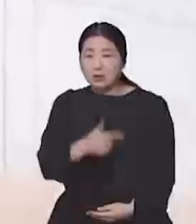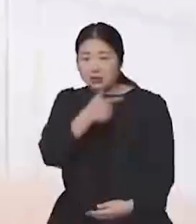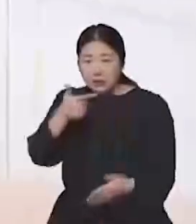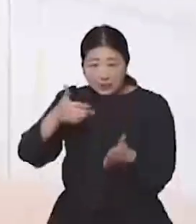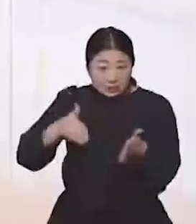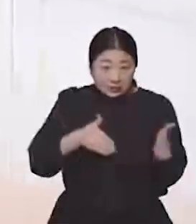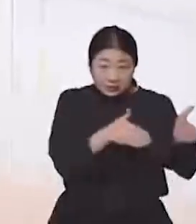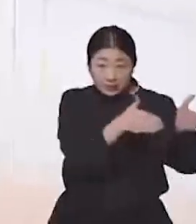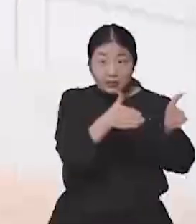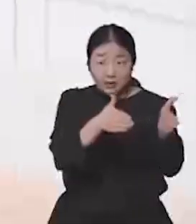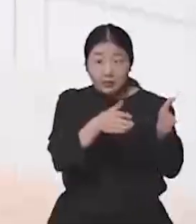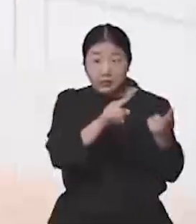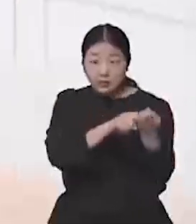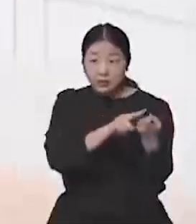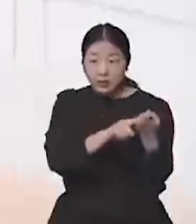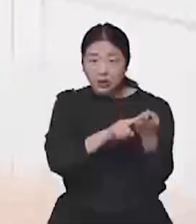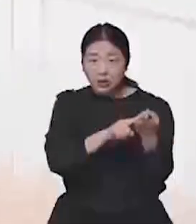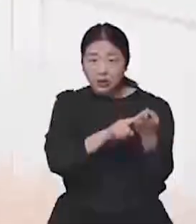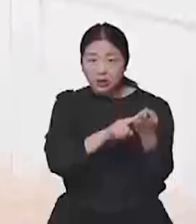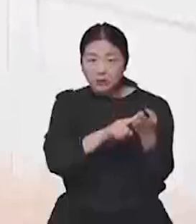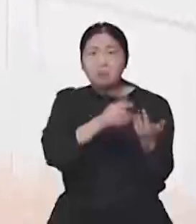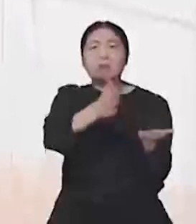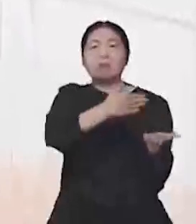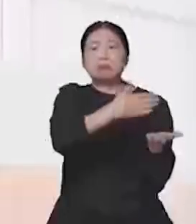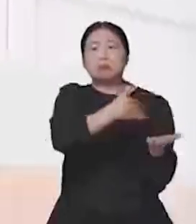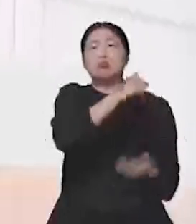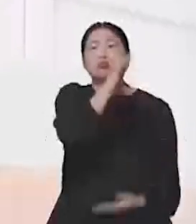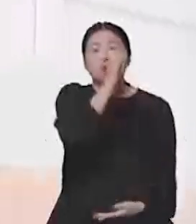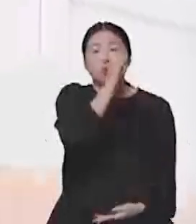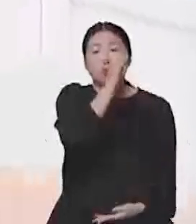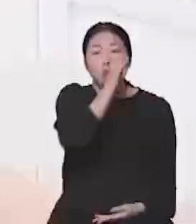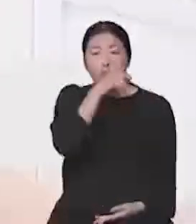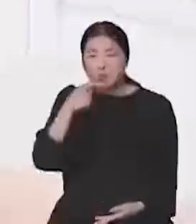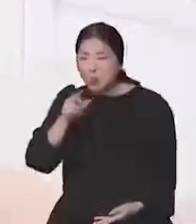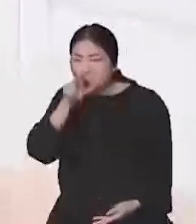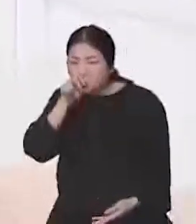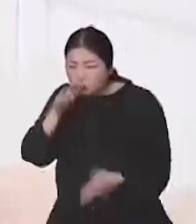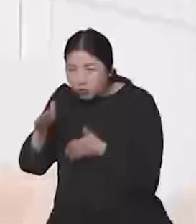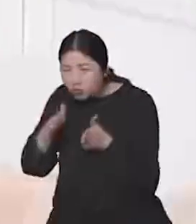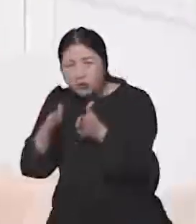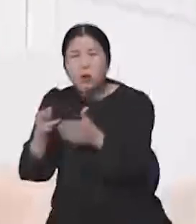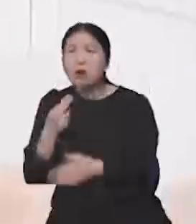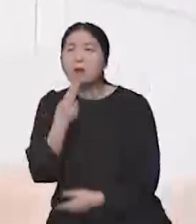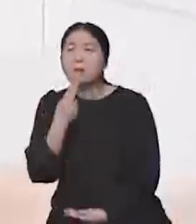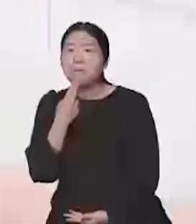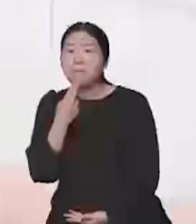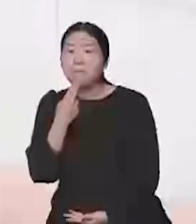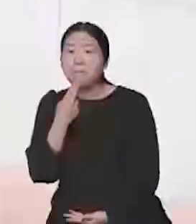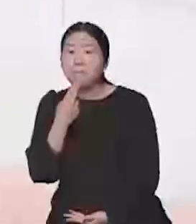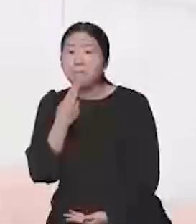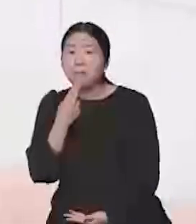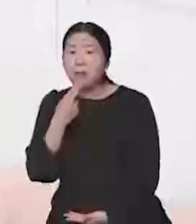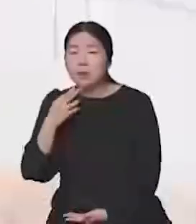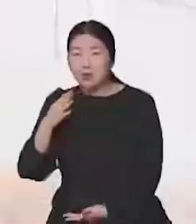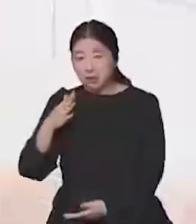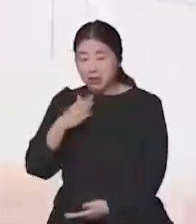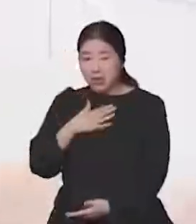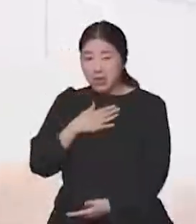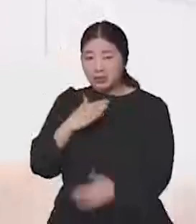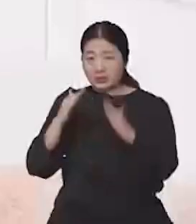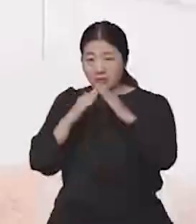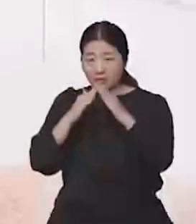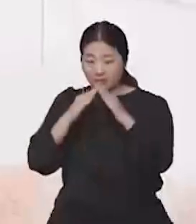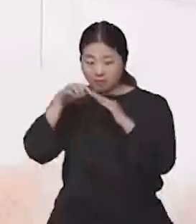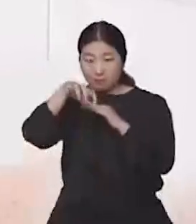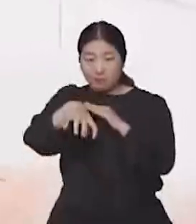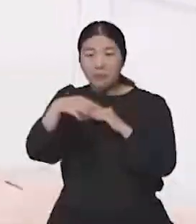길 정도는 그 칩니다. 찐디 골목은 안 쳐주고 하니까 개인 자기 집